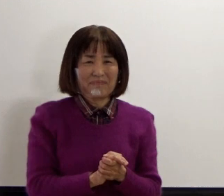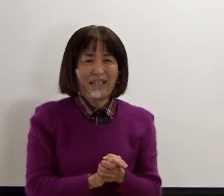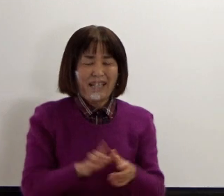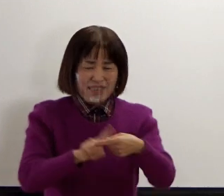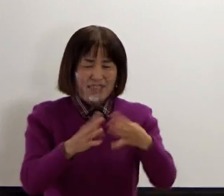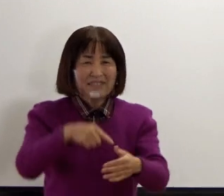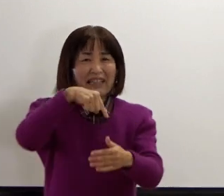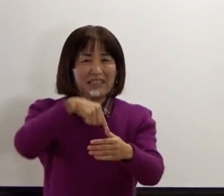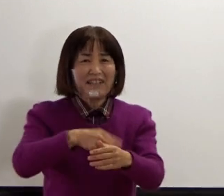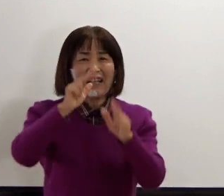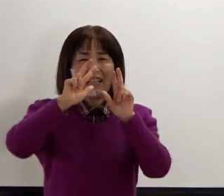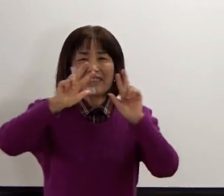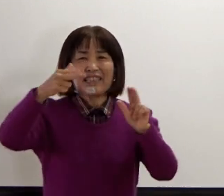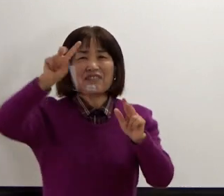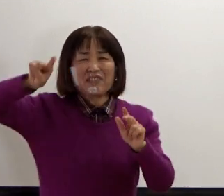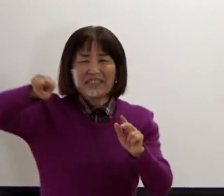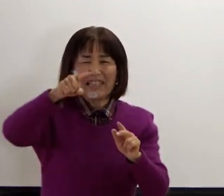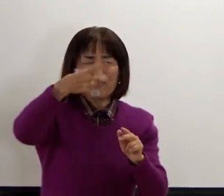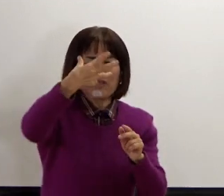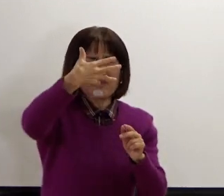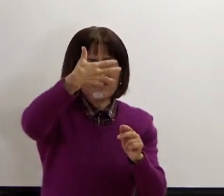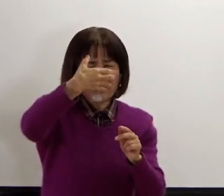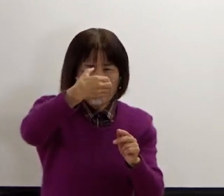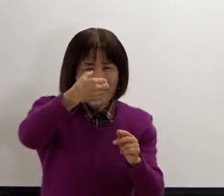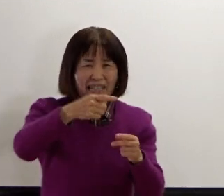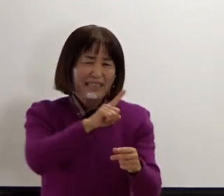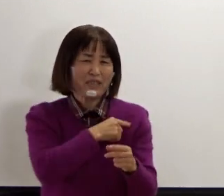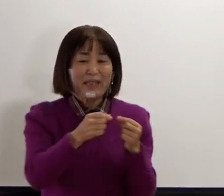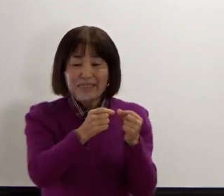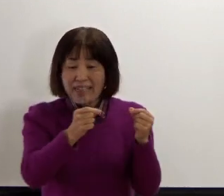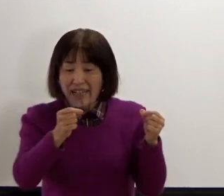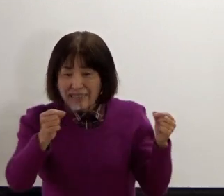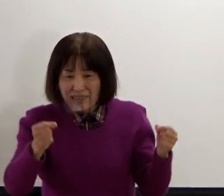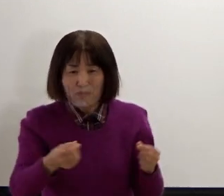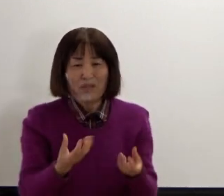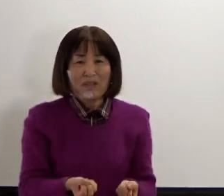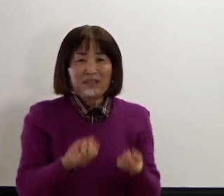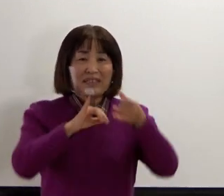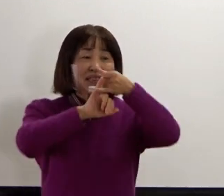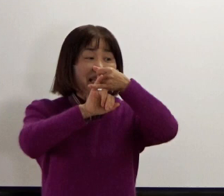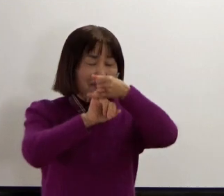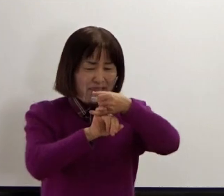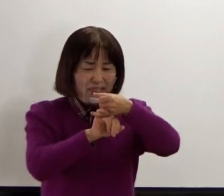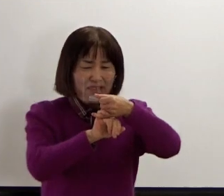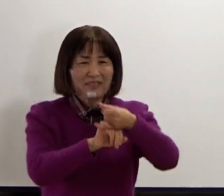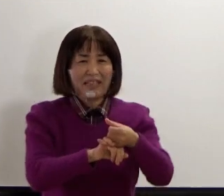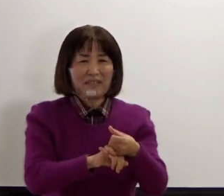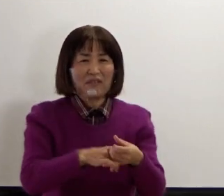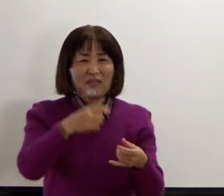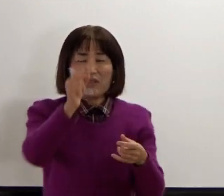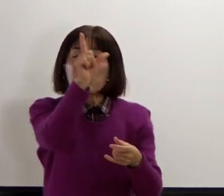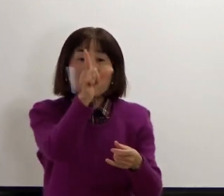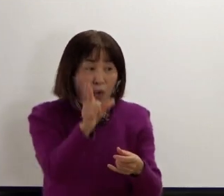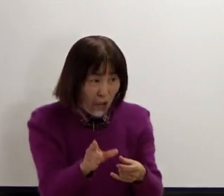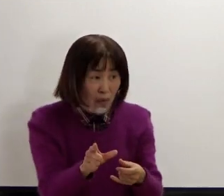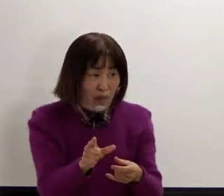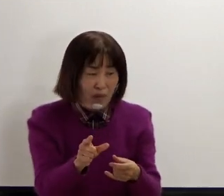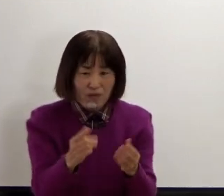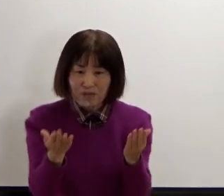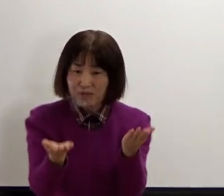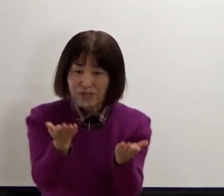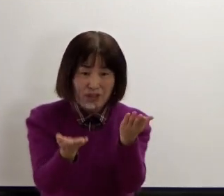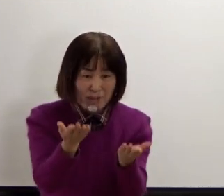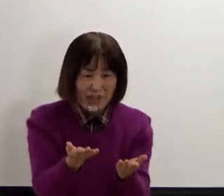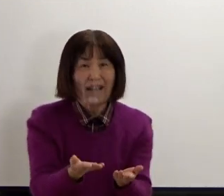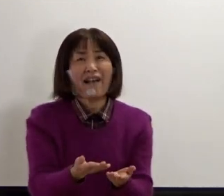ど、新約だったらここが一番長いのかなとちらっと思いましたが、全然検証はしておりませんけれども、やた